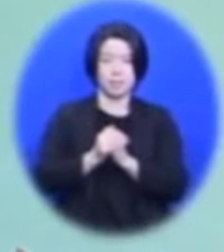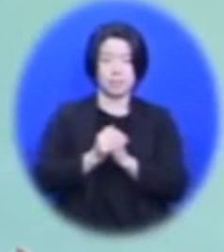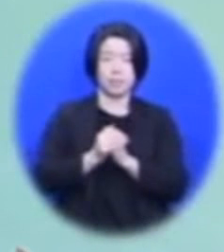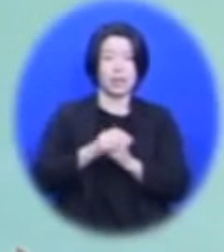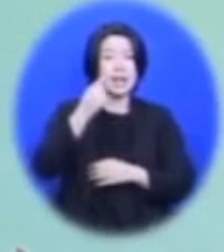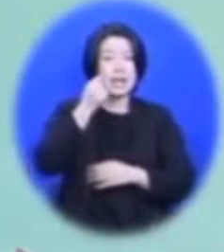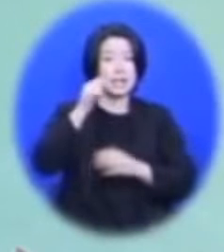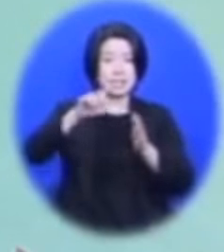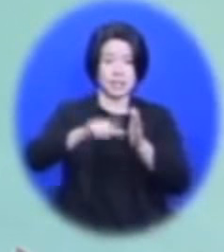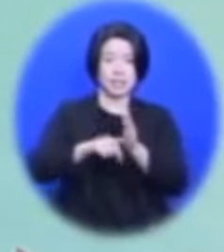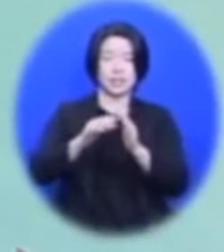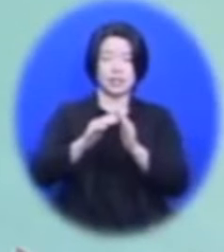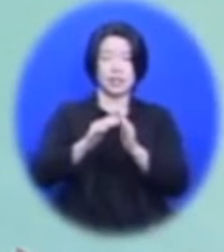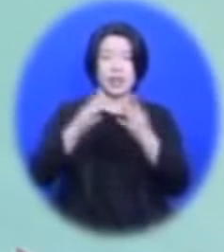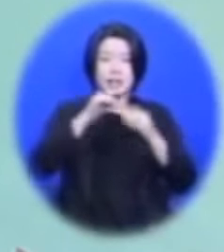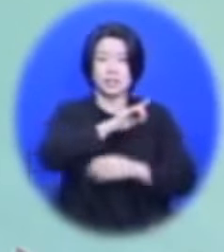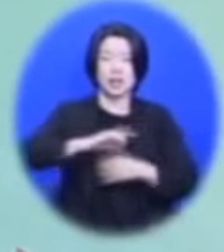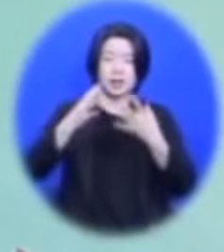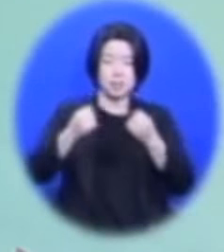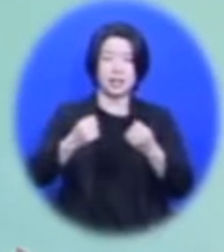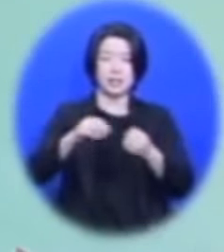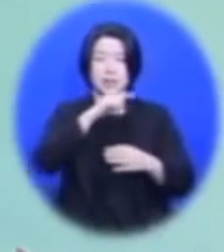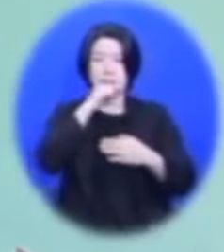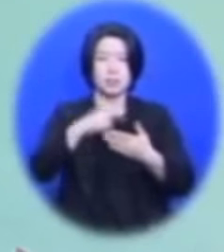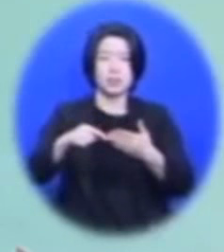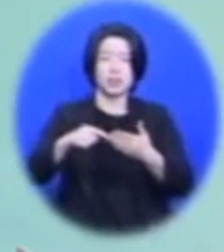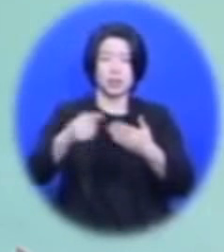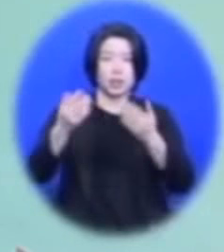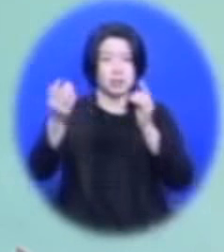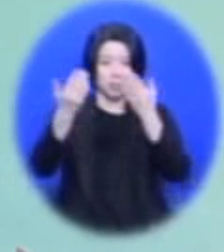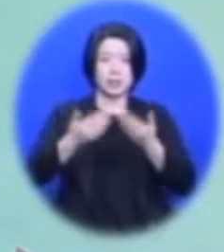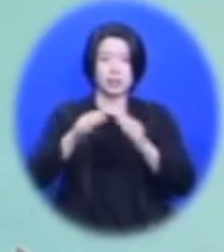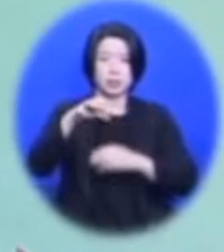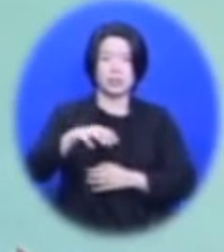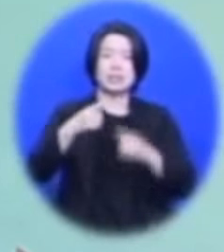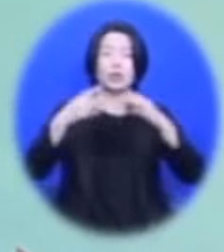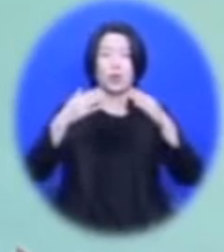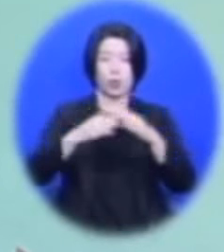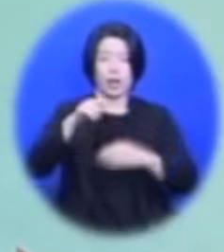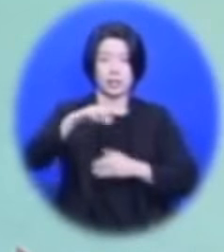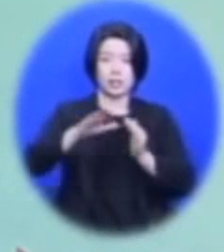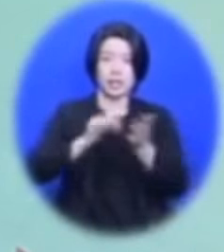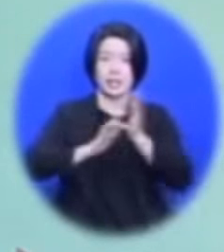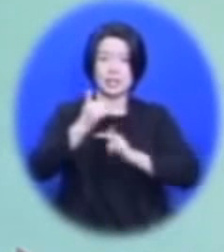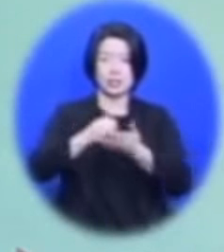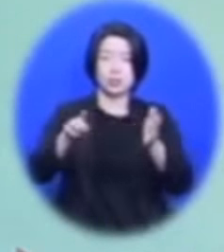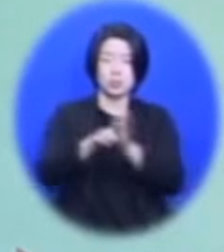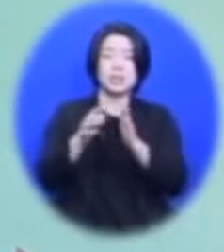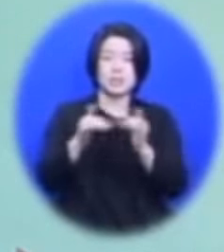일제시대 때 가장 많은 피해를 본 것이 교회입니다. 그때 예수 믿는